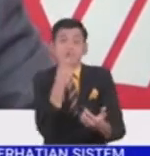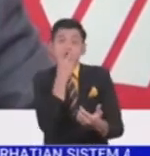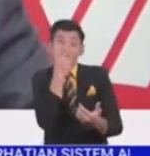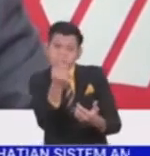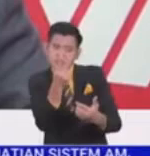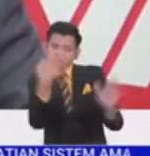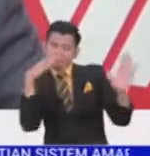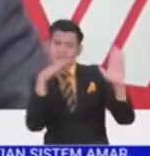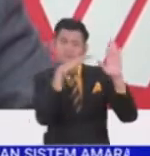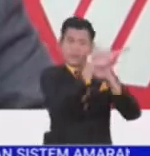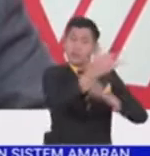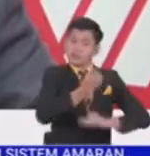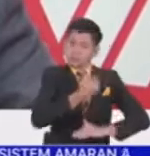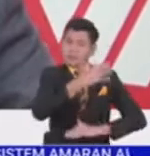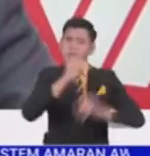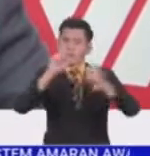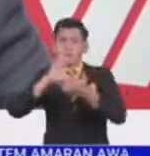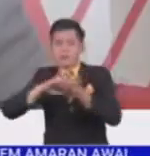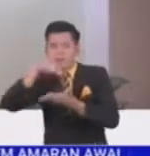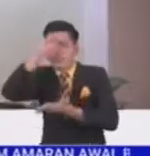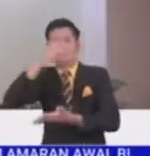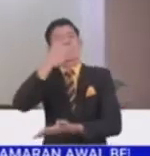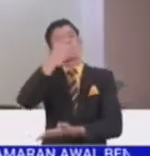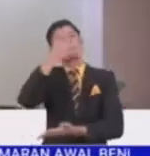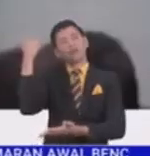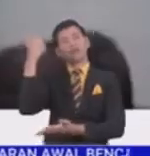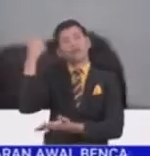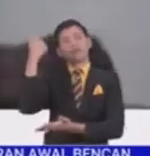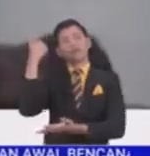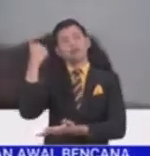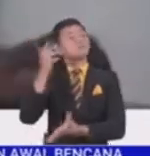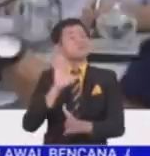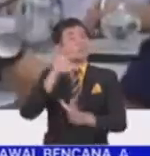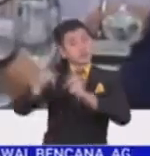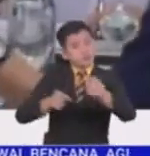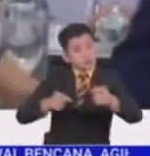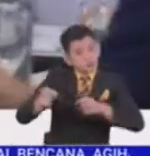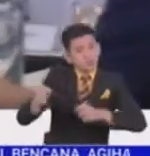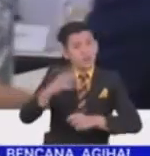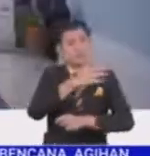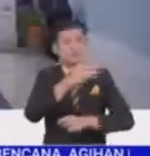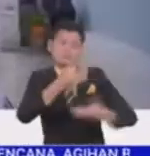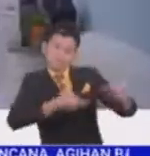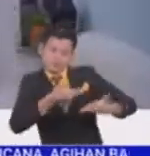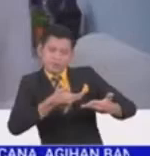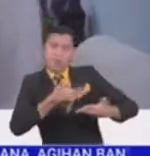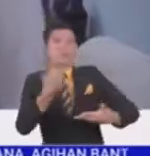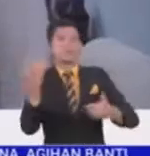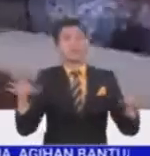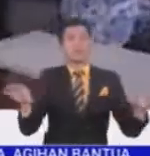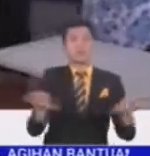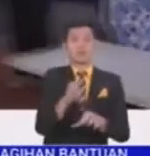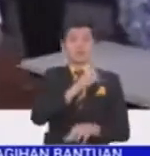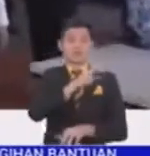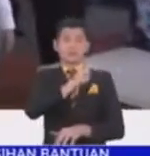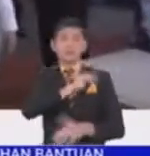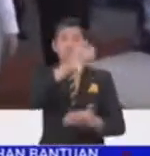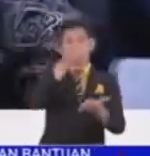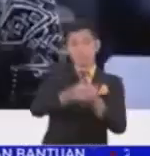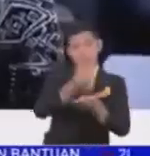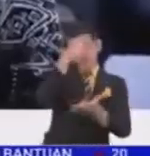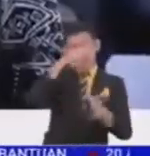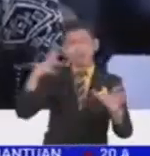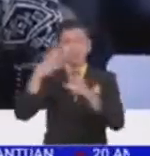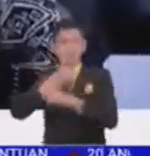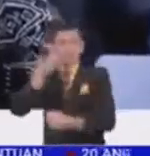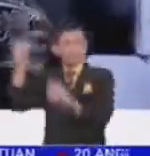mereka supaya mereka dapat belajar dengan lebih baik. Sesi libat urus dan konsultasi awam dilakukan Kementerian Keuangan bagi